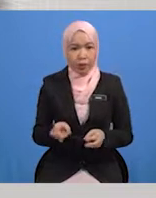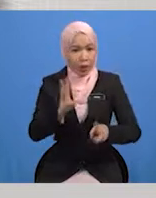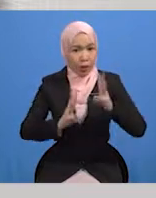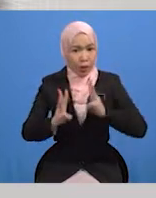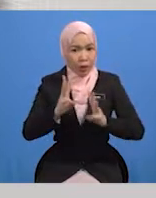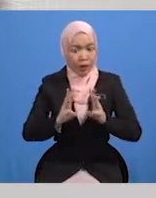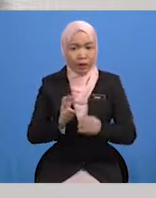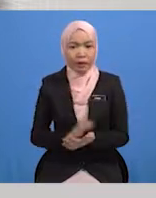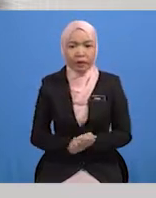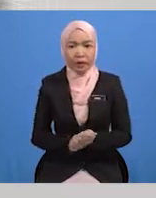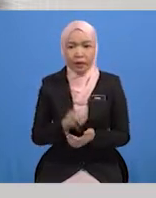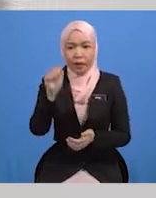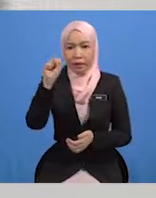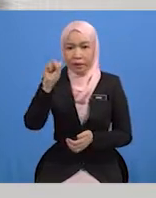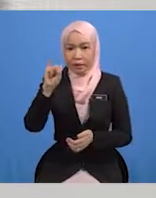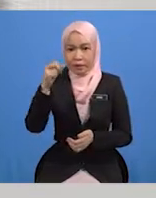dalam petikan di atas.